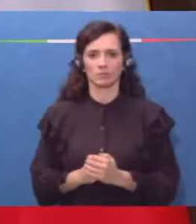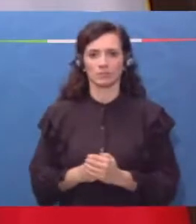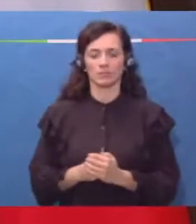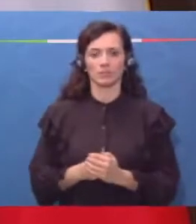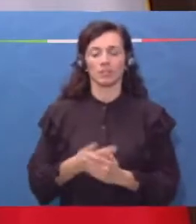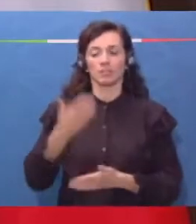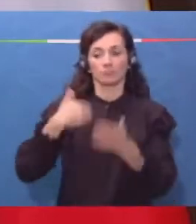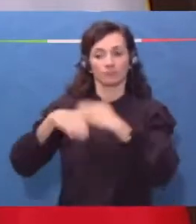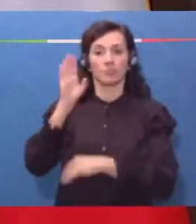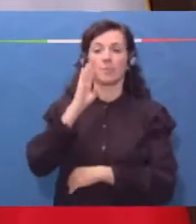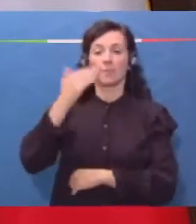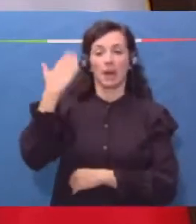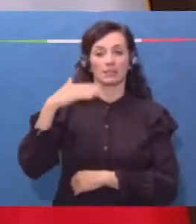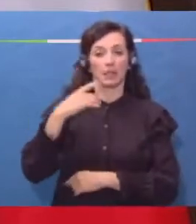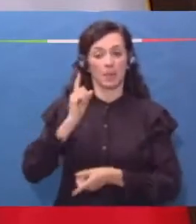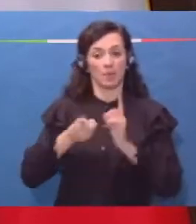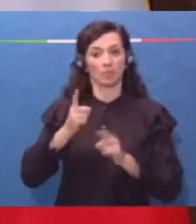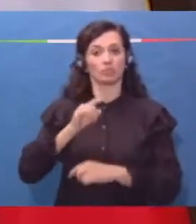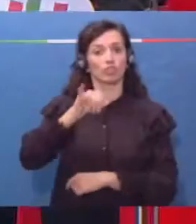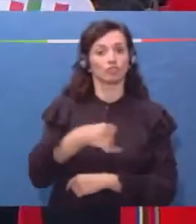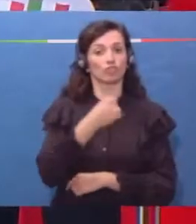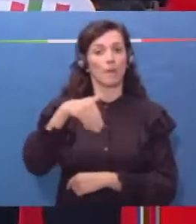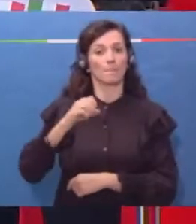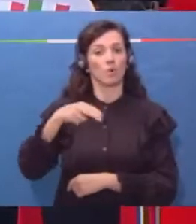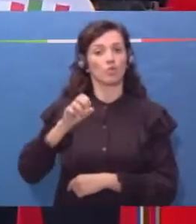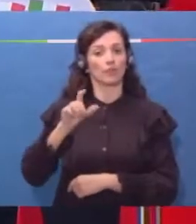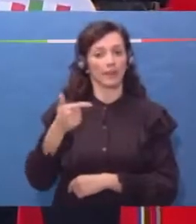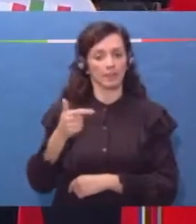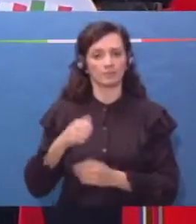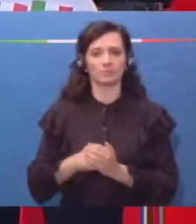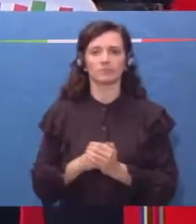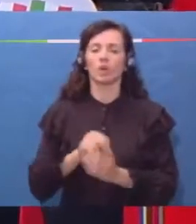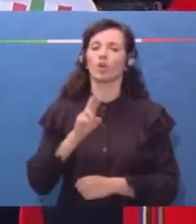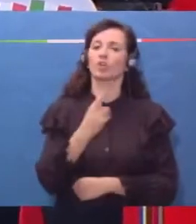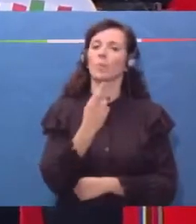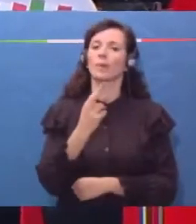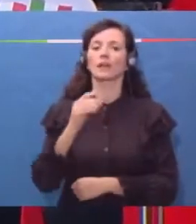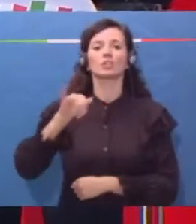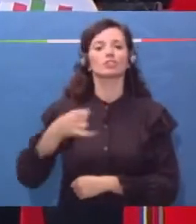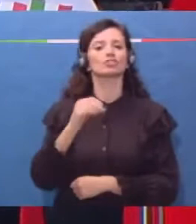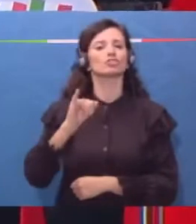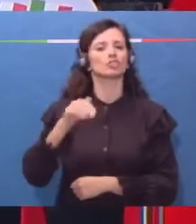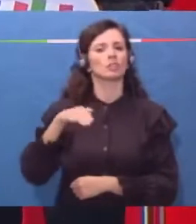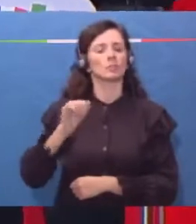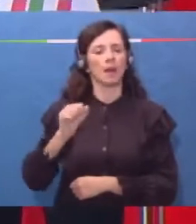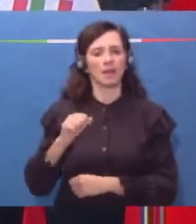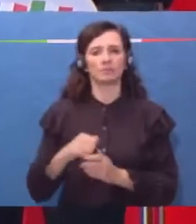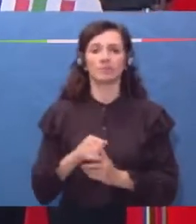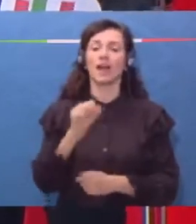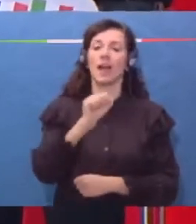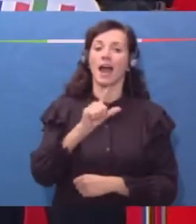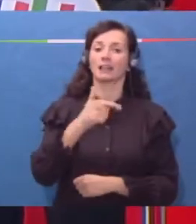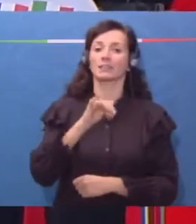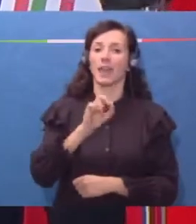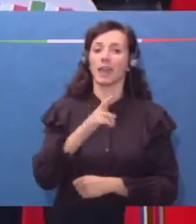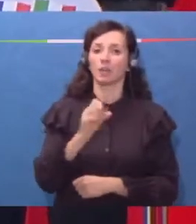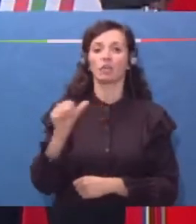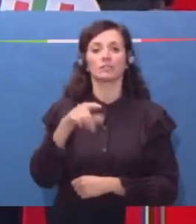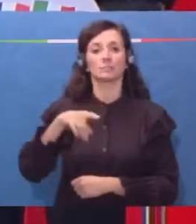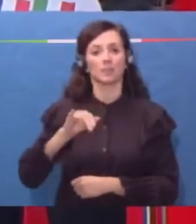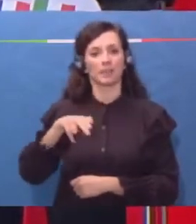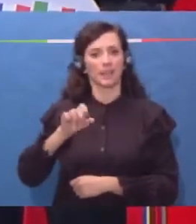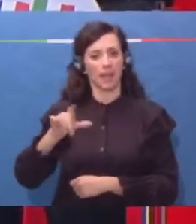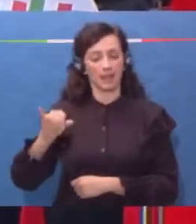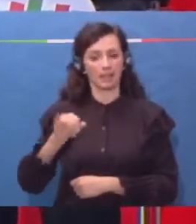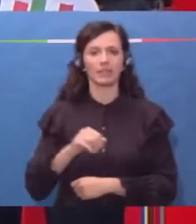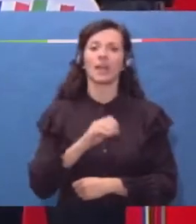politici ci sono Jean Monnet, c'è Robert Schuman, c'è Altiero Spinelli, c'è